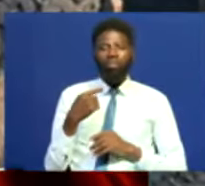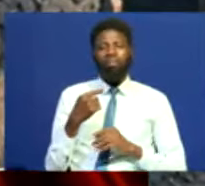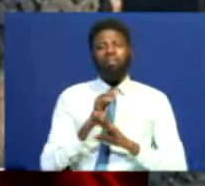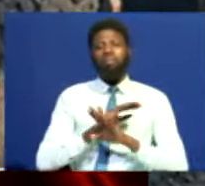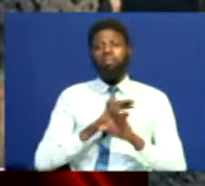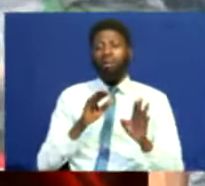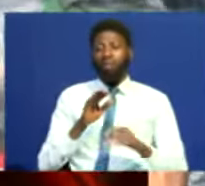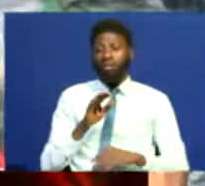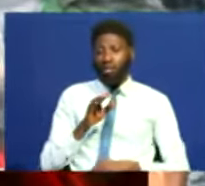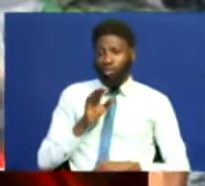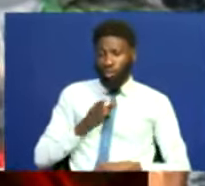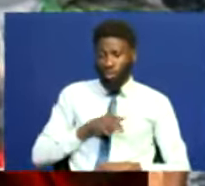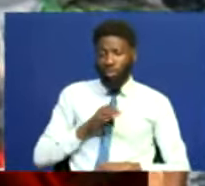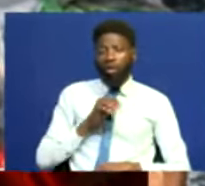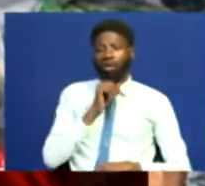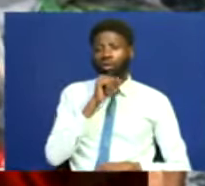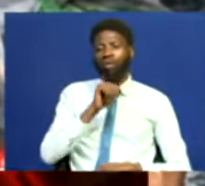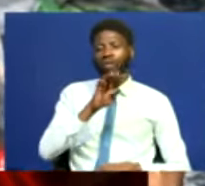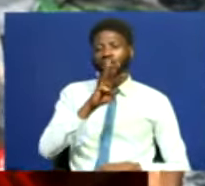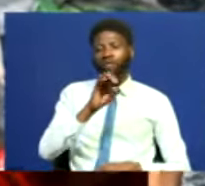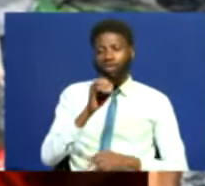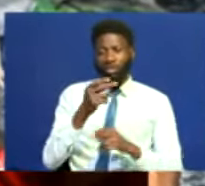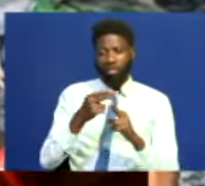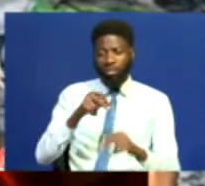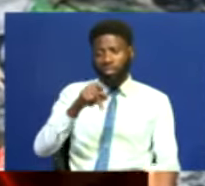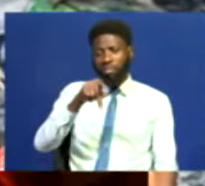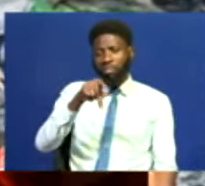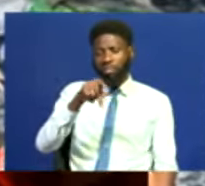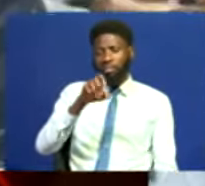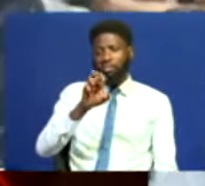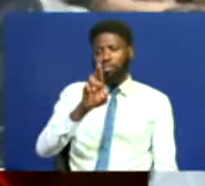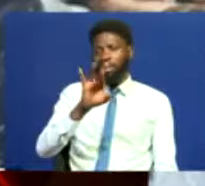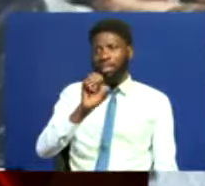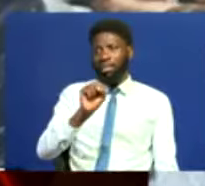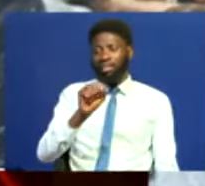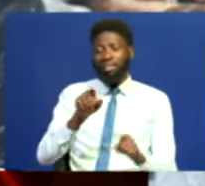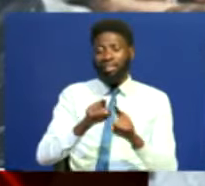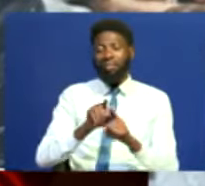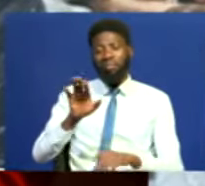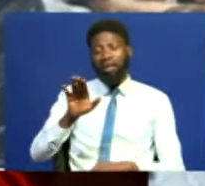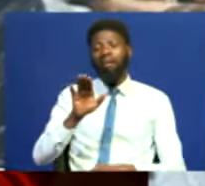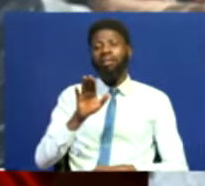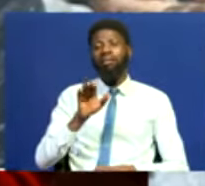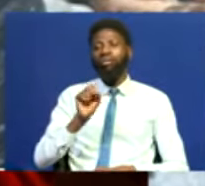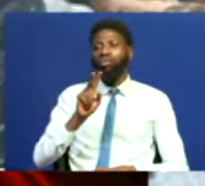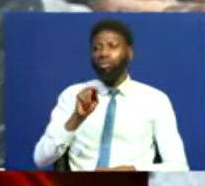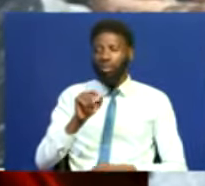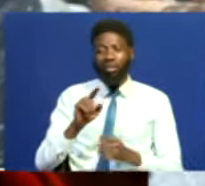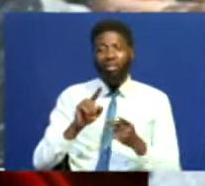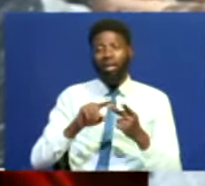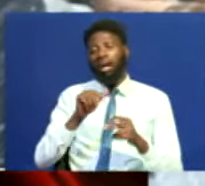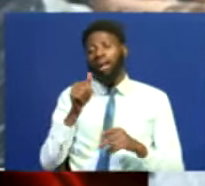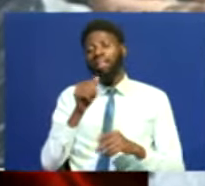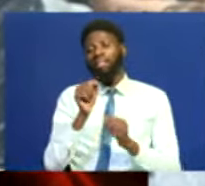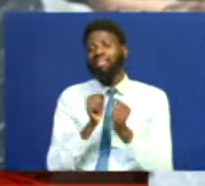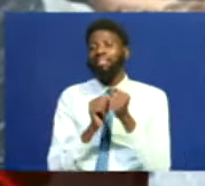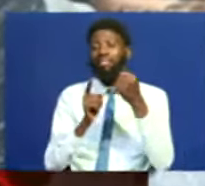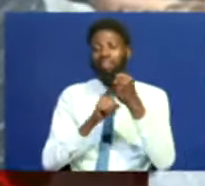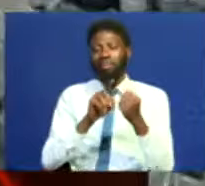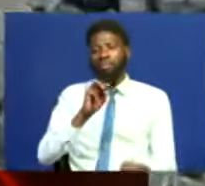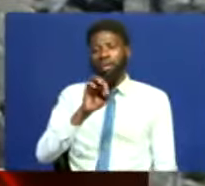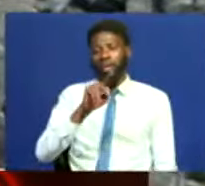40-year-old Peris Njeri and her three children, Susan Njeri, 22 years, 16-year-old Mark Njuguna and 10-year-old Edward